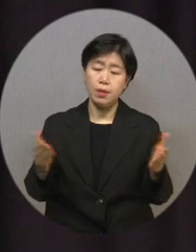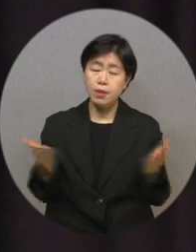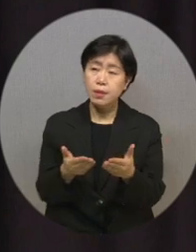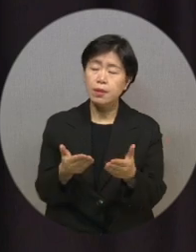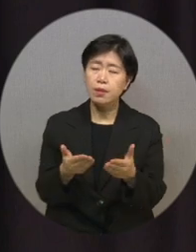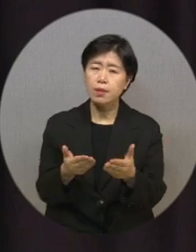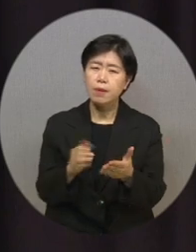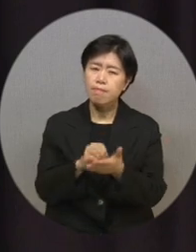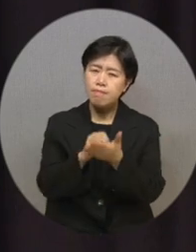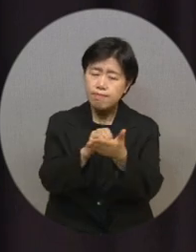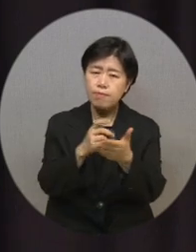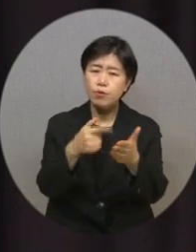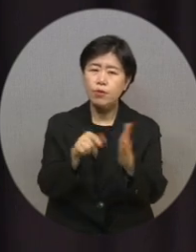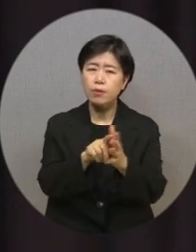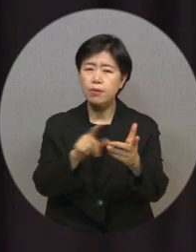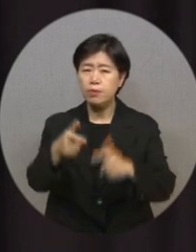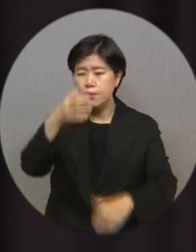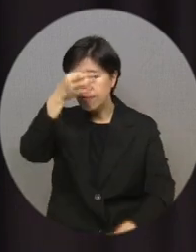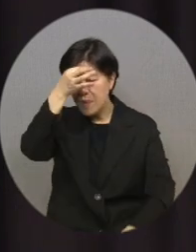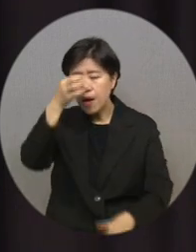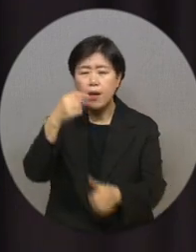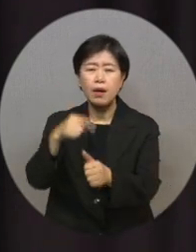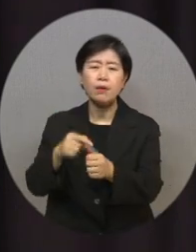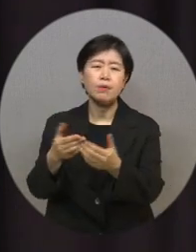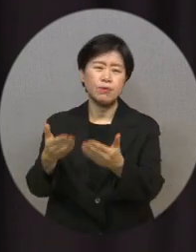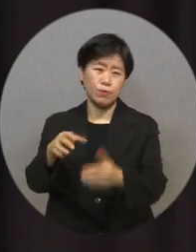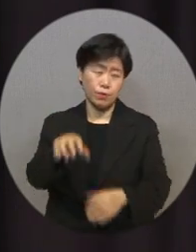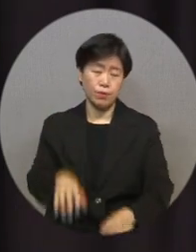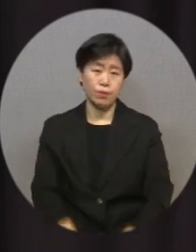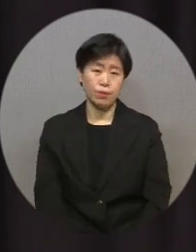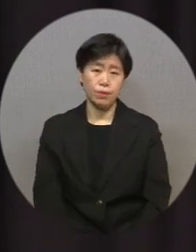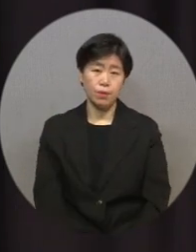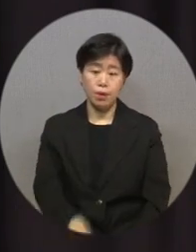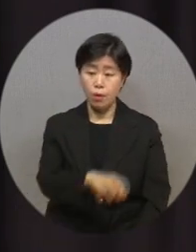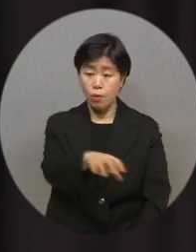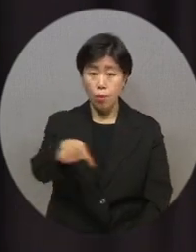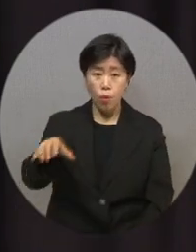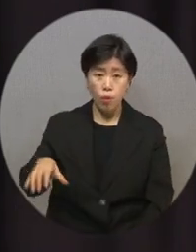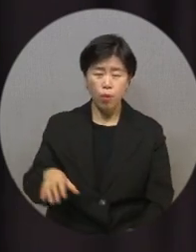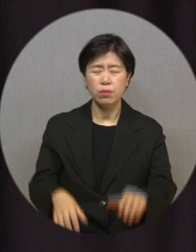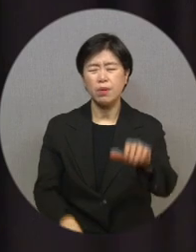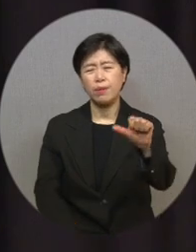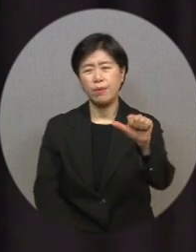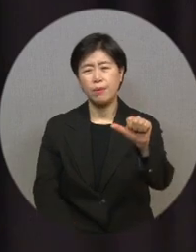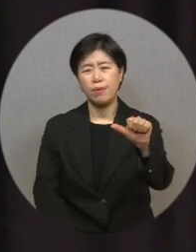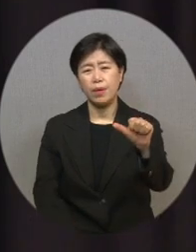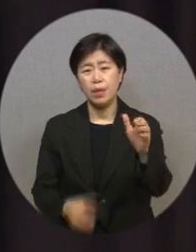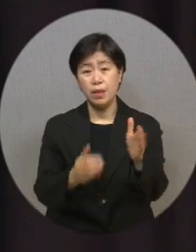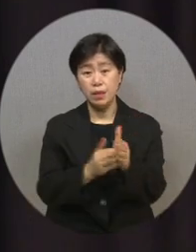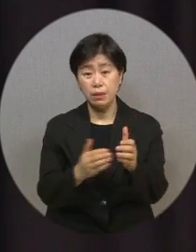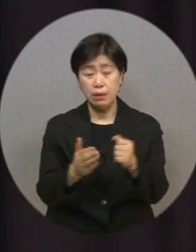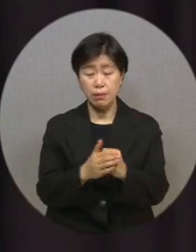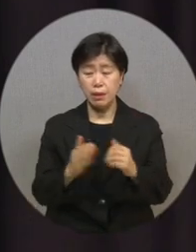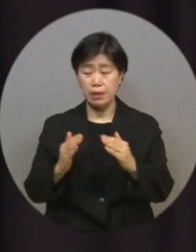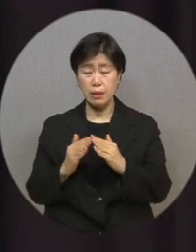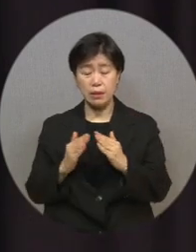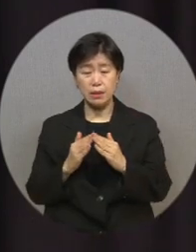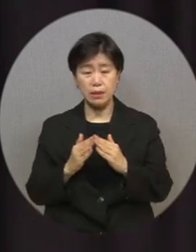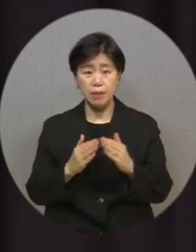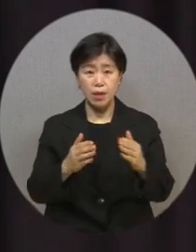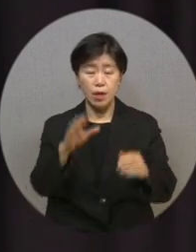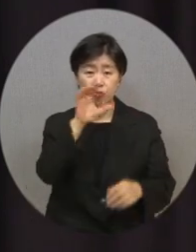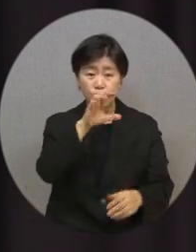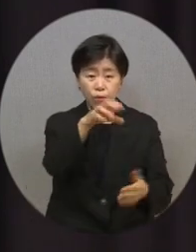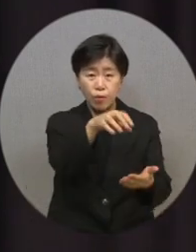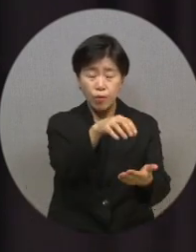곳입니다 그리고 이제 지역적으로 이게 다섯 개밖에 안 되니까 출퇴근하거나 이렇게 하기가 쉽지는 않습니다 물론 출퇴근이